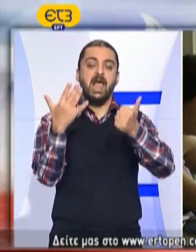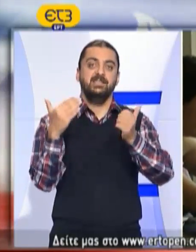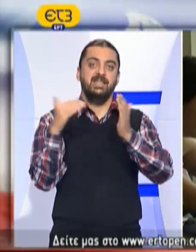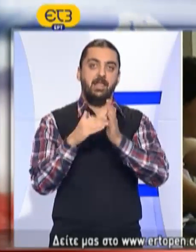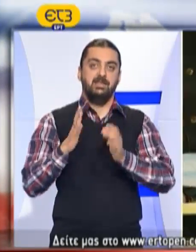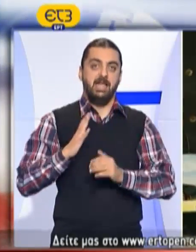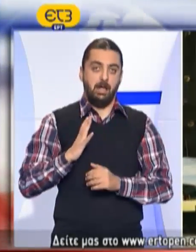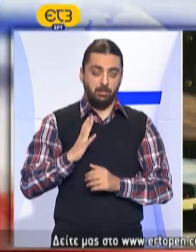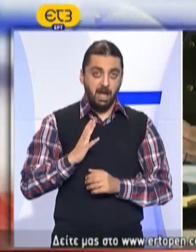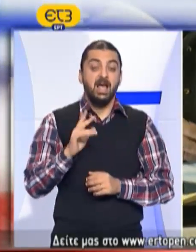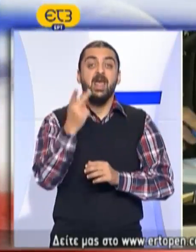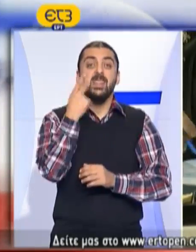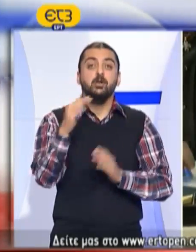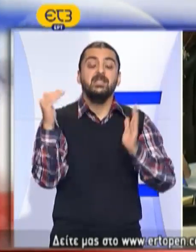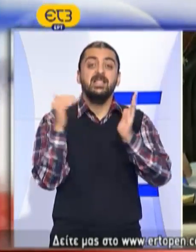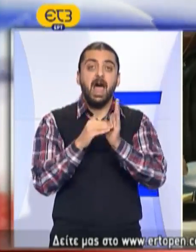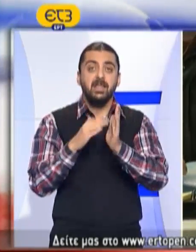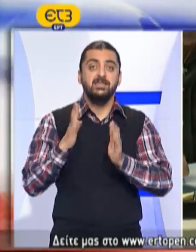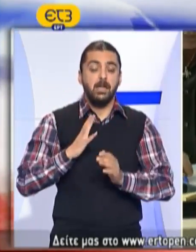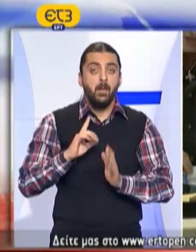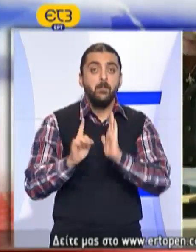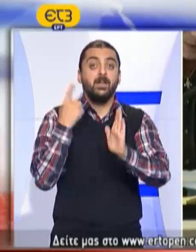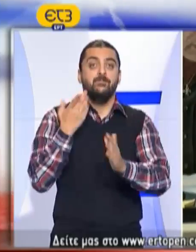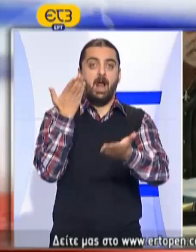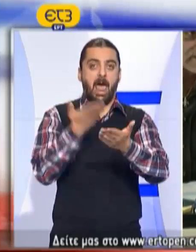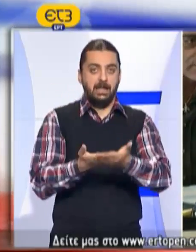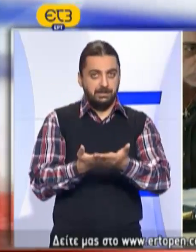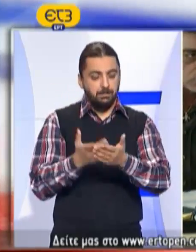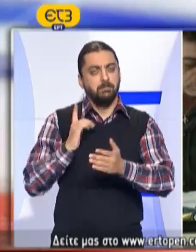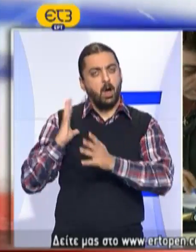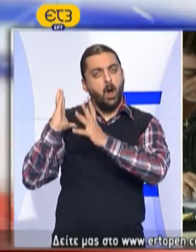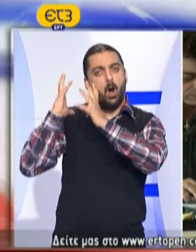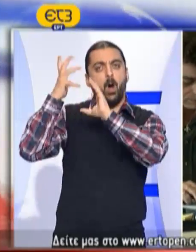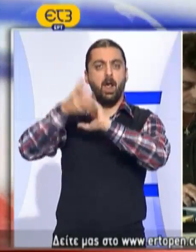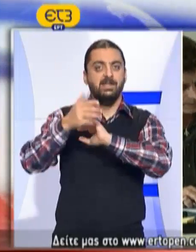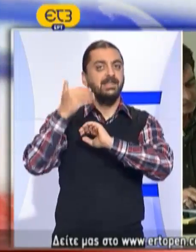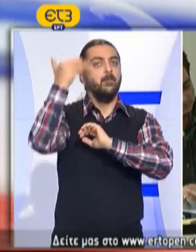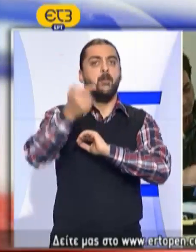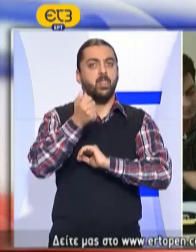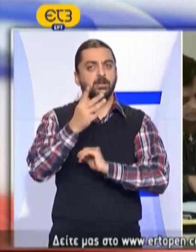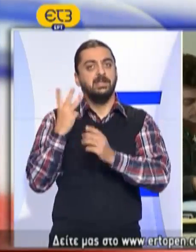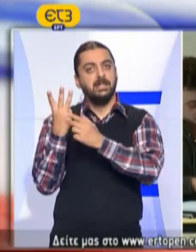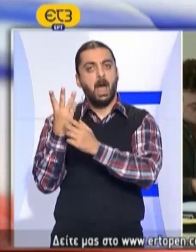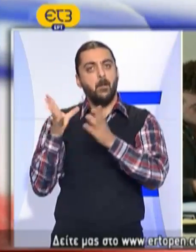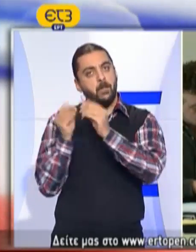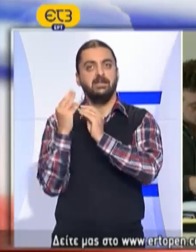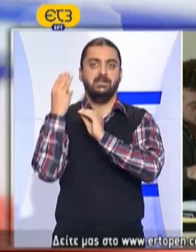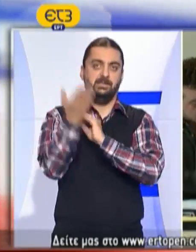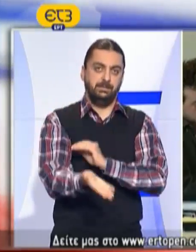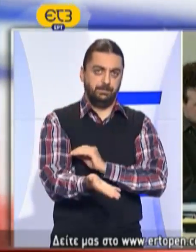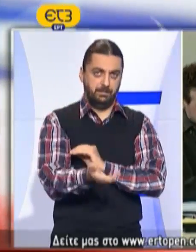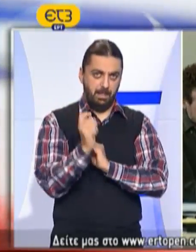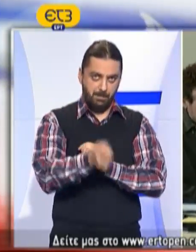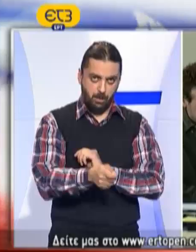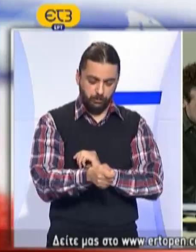200.000 εντάσσονται για πρώτη φορά στο σύστημα θα πάρουν αδρομικά τις τρεις δόσεις και την επόμενη καταβολή. Τώρα, ό,τι αφορά τις εφορίες, είχαμε μια